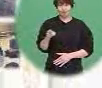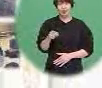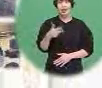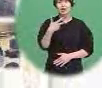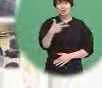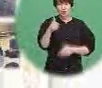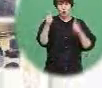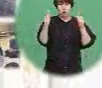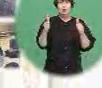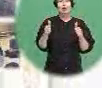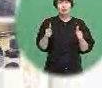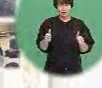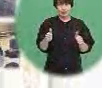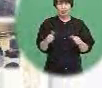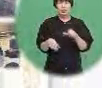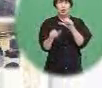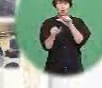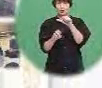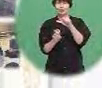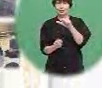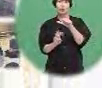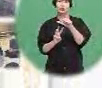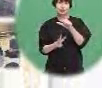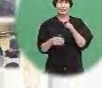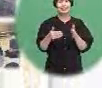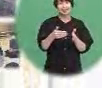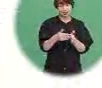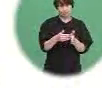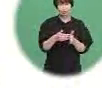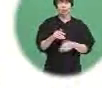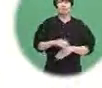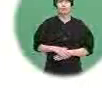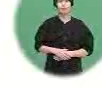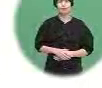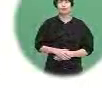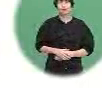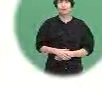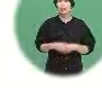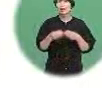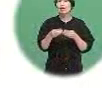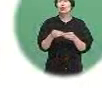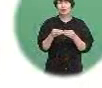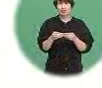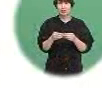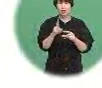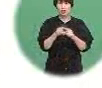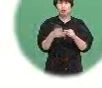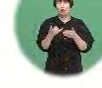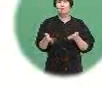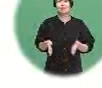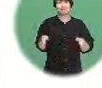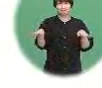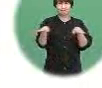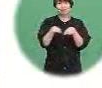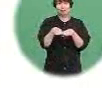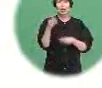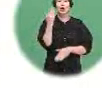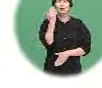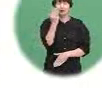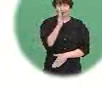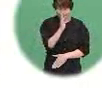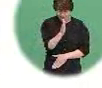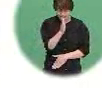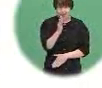市のウェブサイトで今月23日まで受け付けています詳しくは中央公民館までお